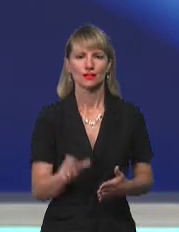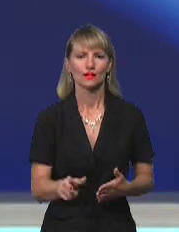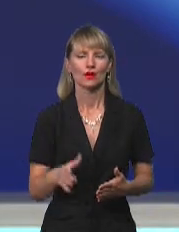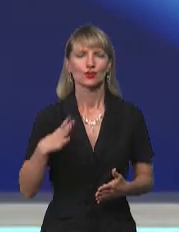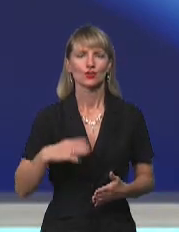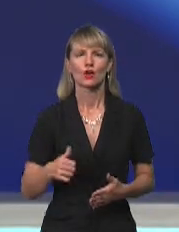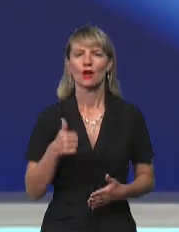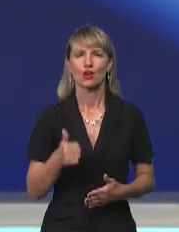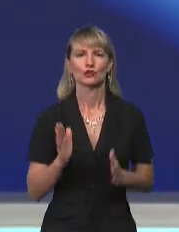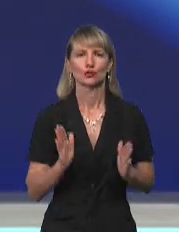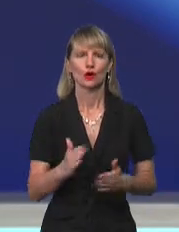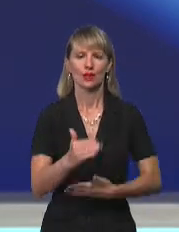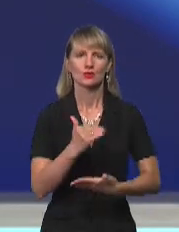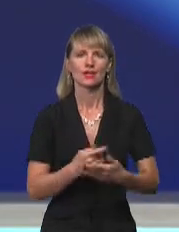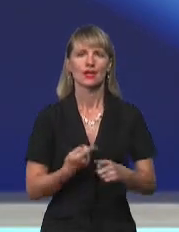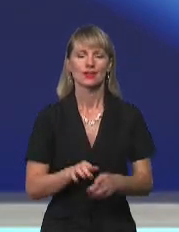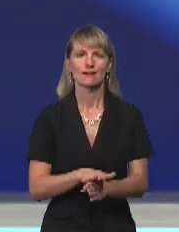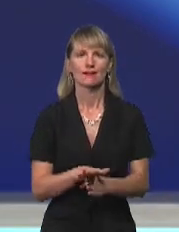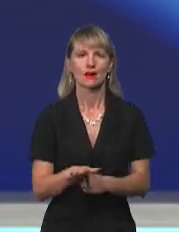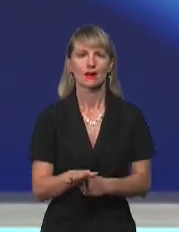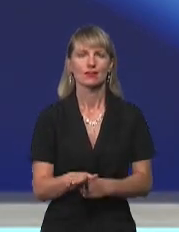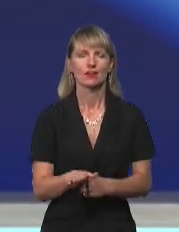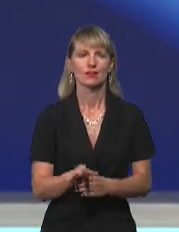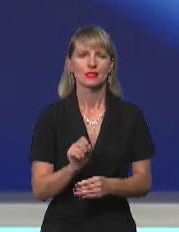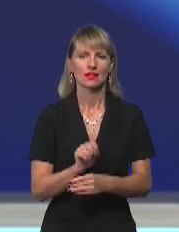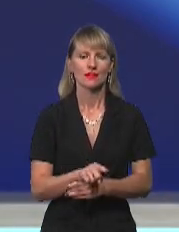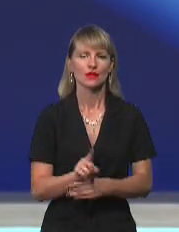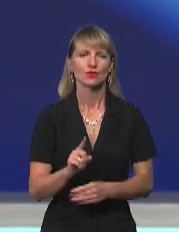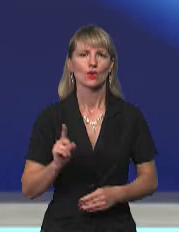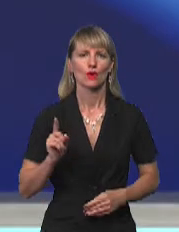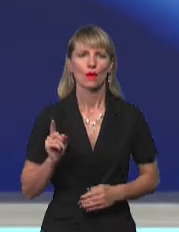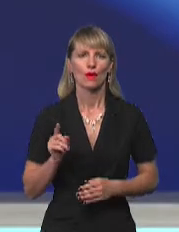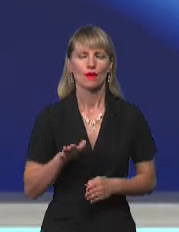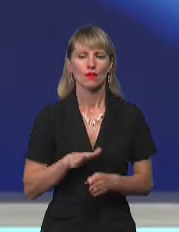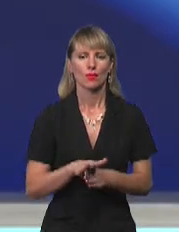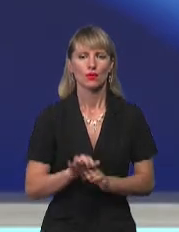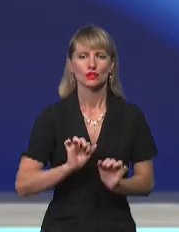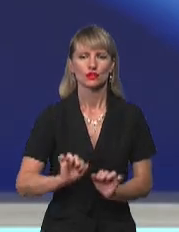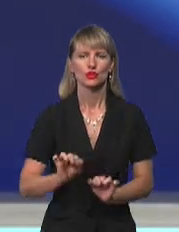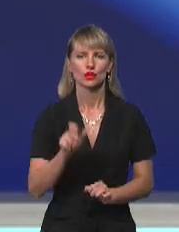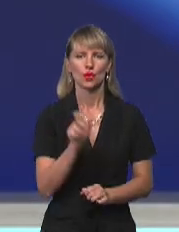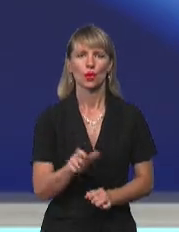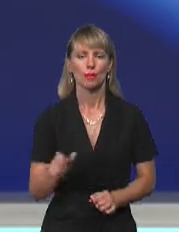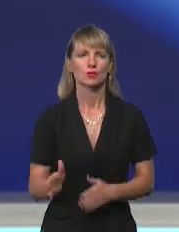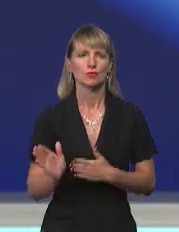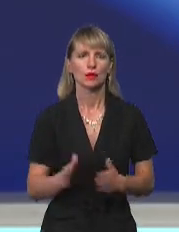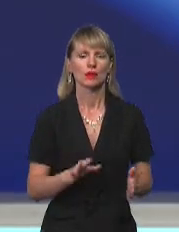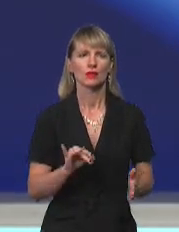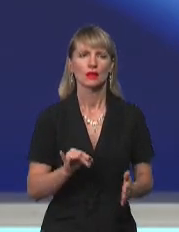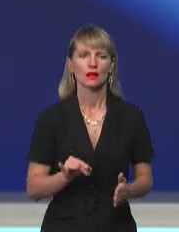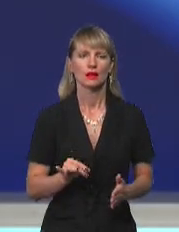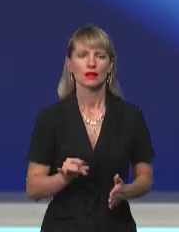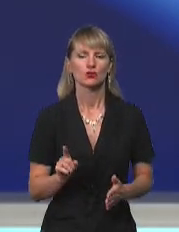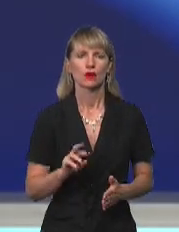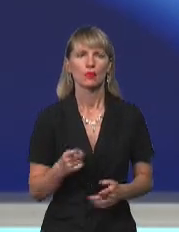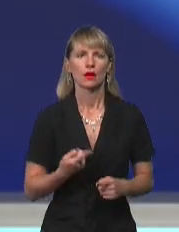Очікуємо позитивно тільки результати. Це виконання поставленого завдання щодо охорони громадського порядку. Звичайно, щоб виправдання